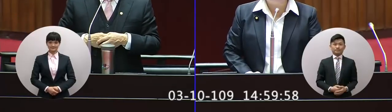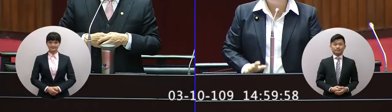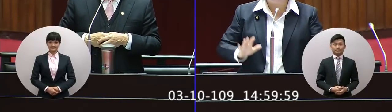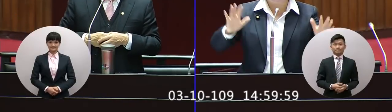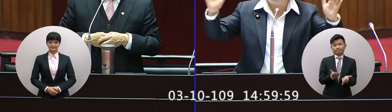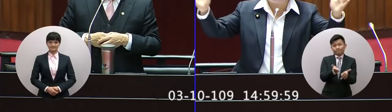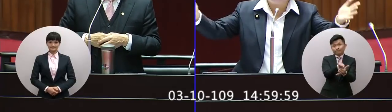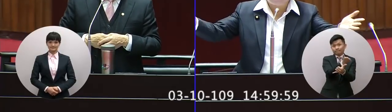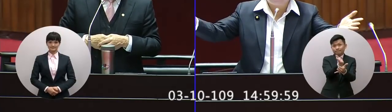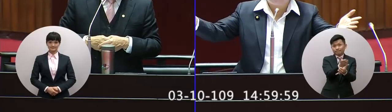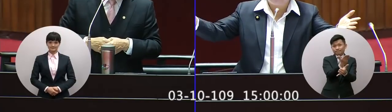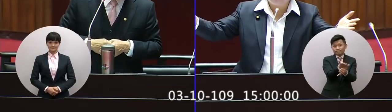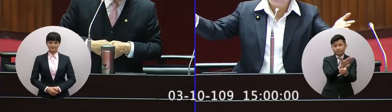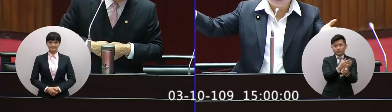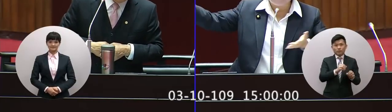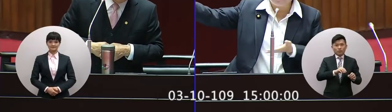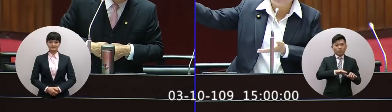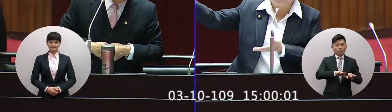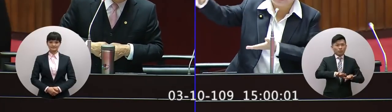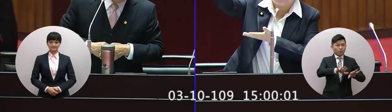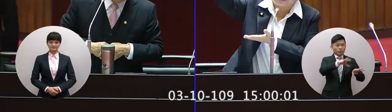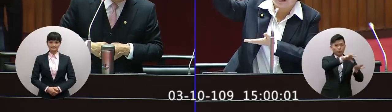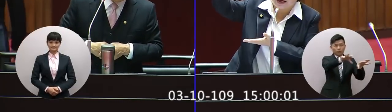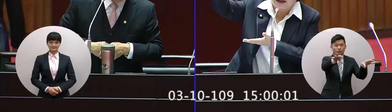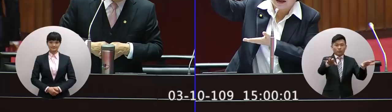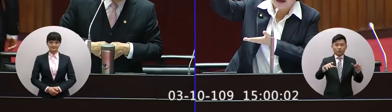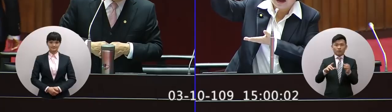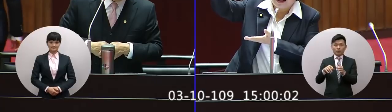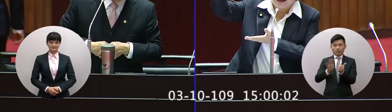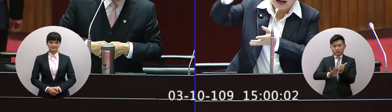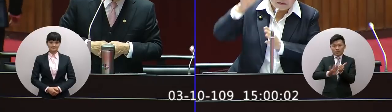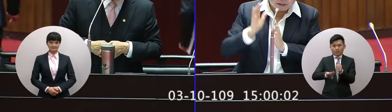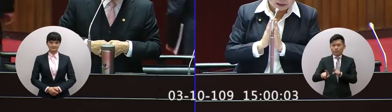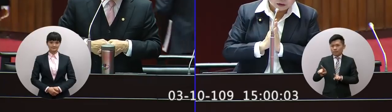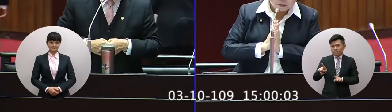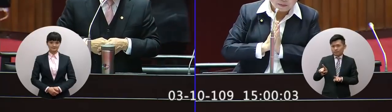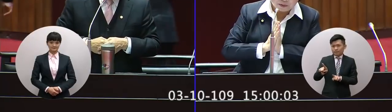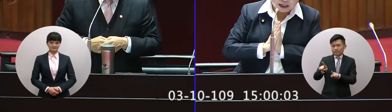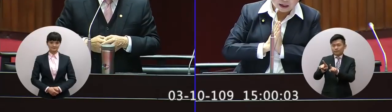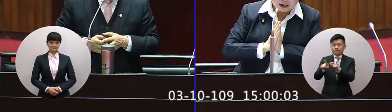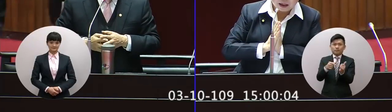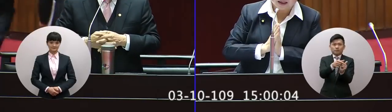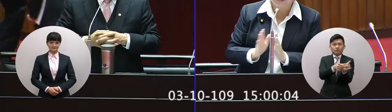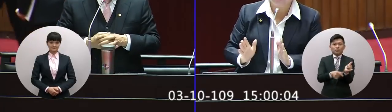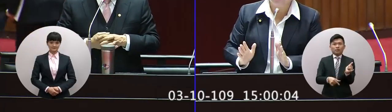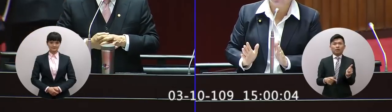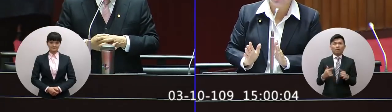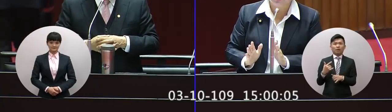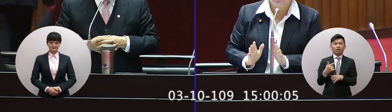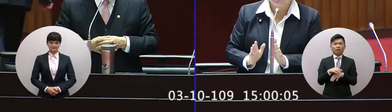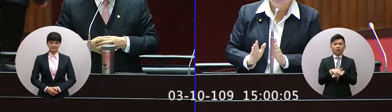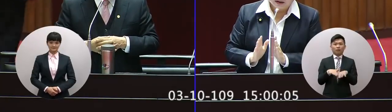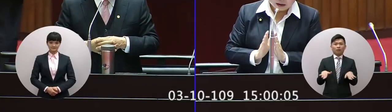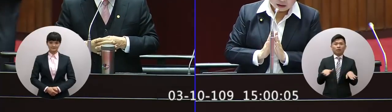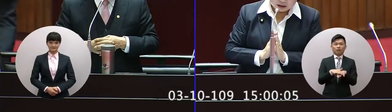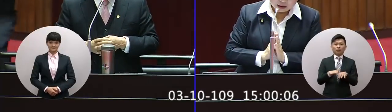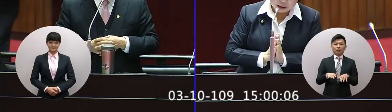北部极化的发展，南部急起直追，让我们的中部呢？核心地区